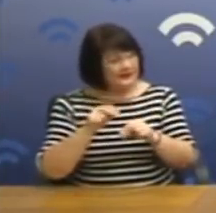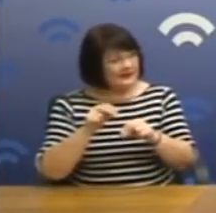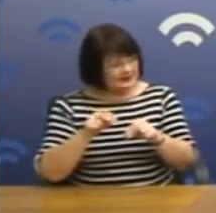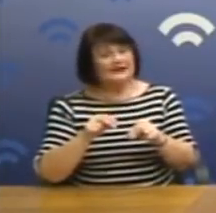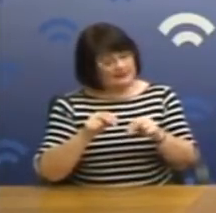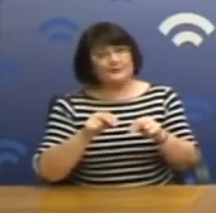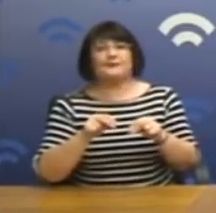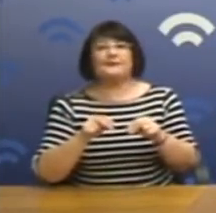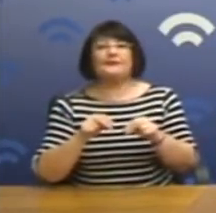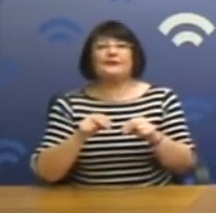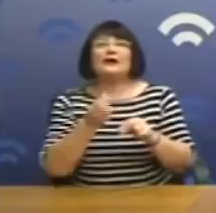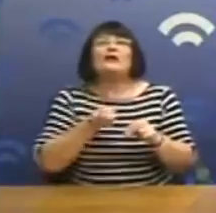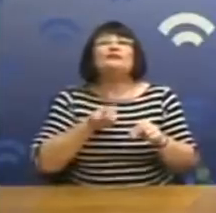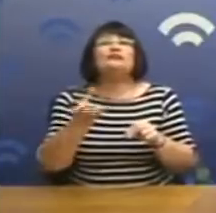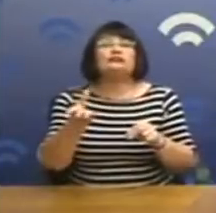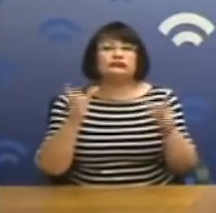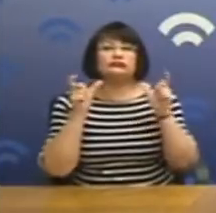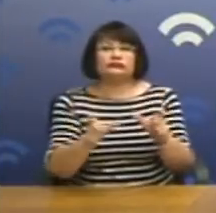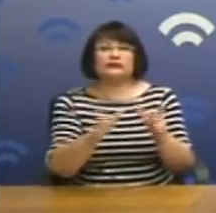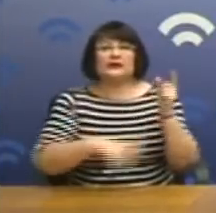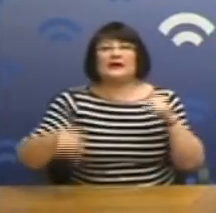εγκλωβισμό προσφύγων και μεταναστών στη χώρα,